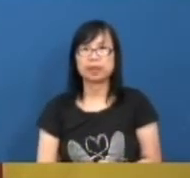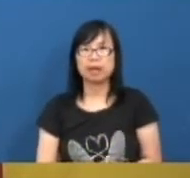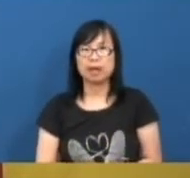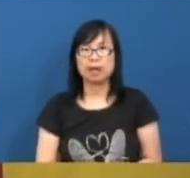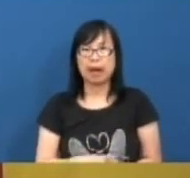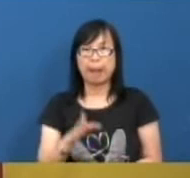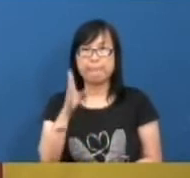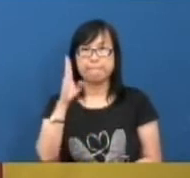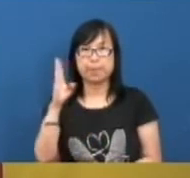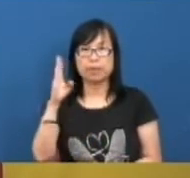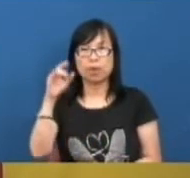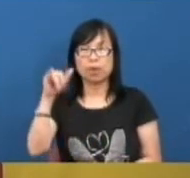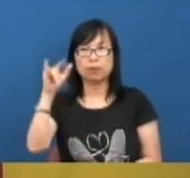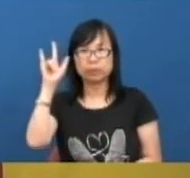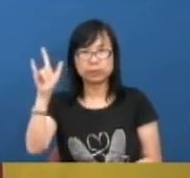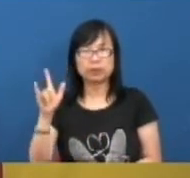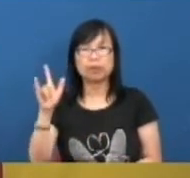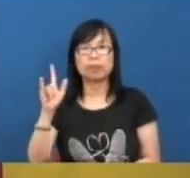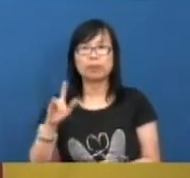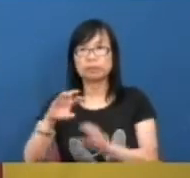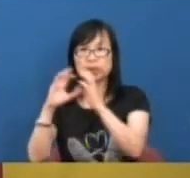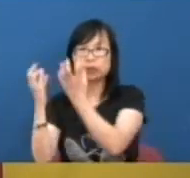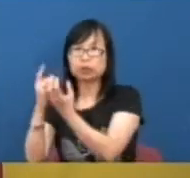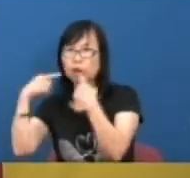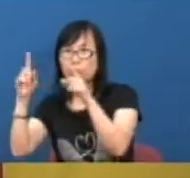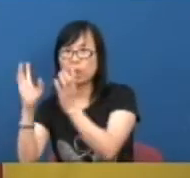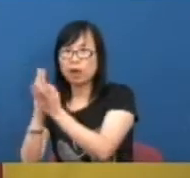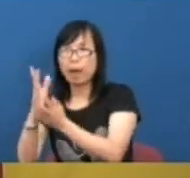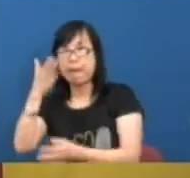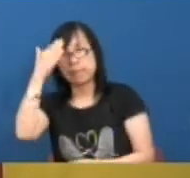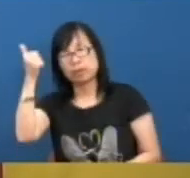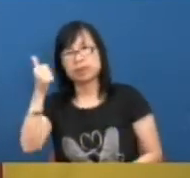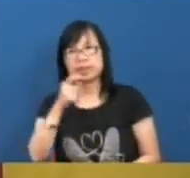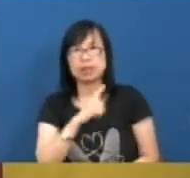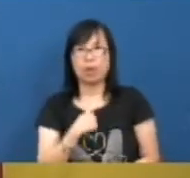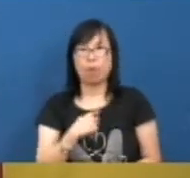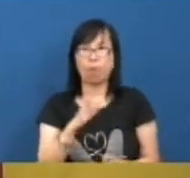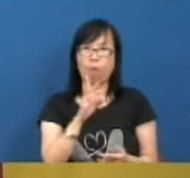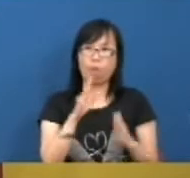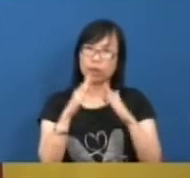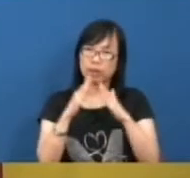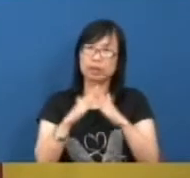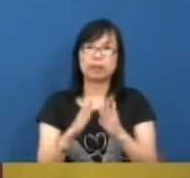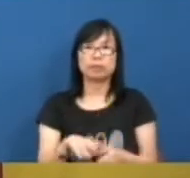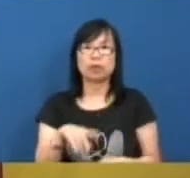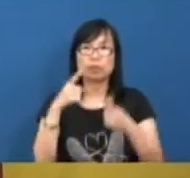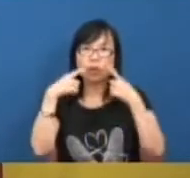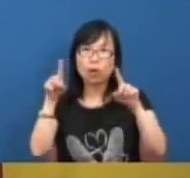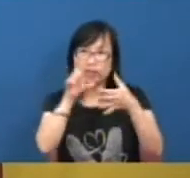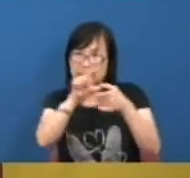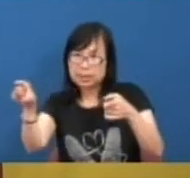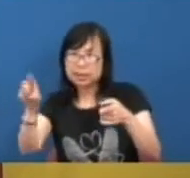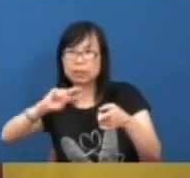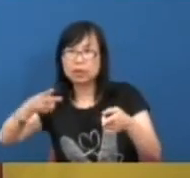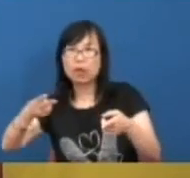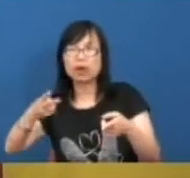Beyond 呢、這個呢、這個咩本身係叫咩？ 命運是你家。 命運是你家呢首歌咧，其實將個歌詞改咗做即係